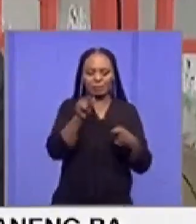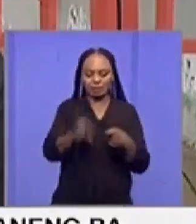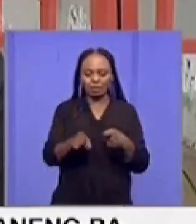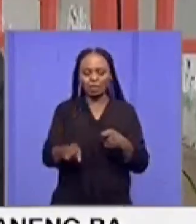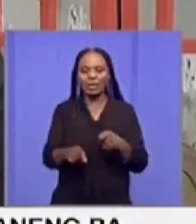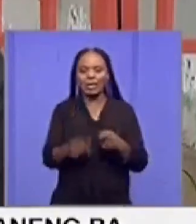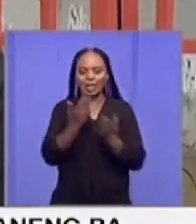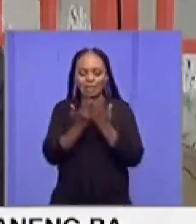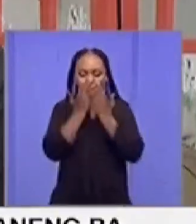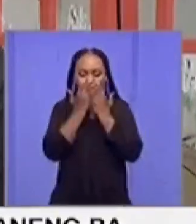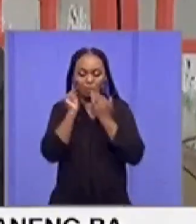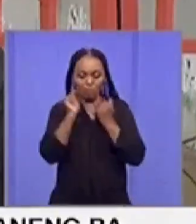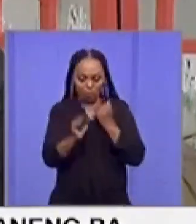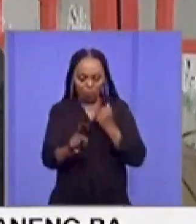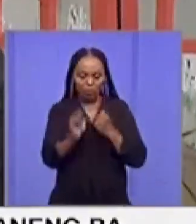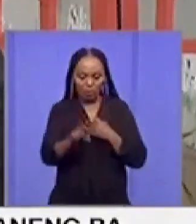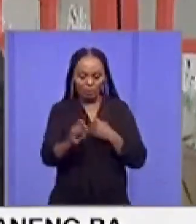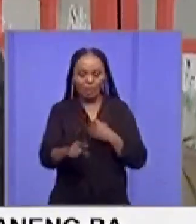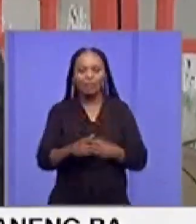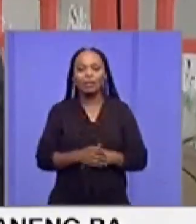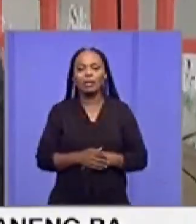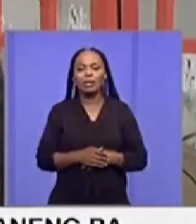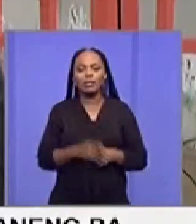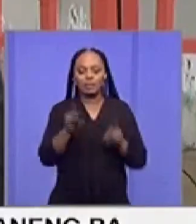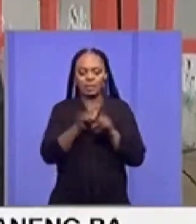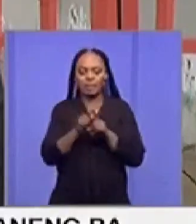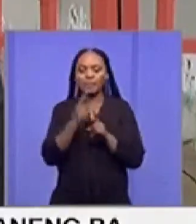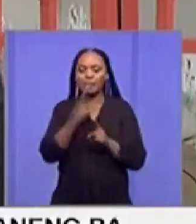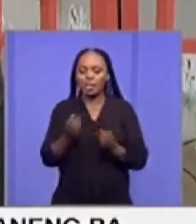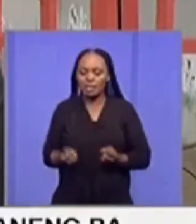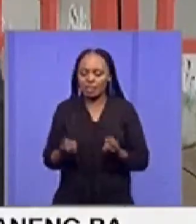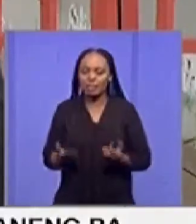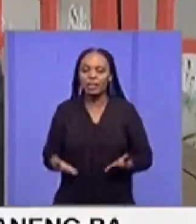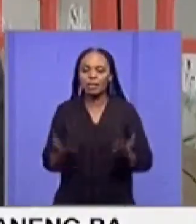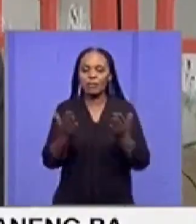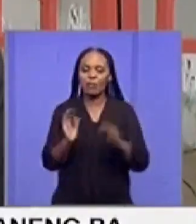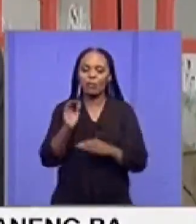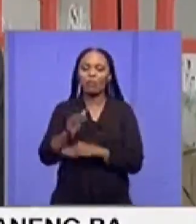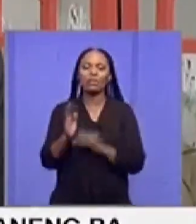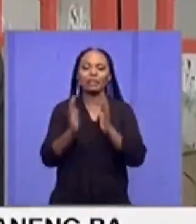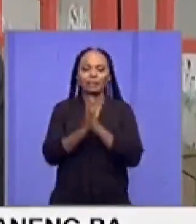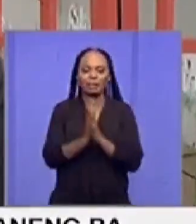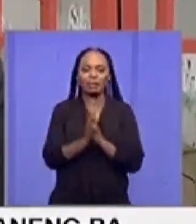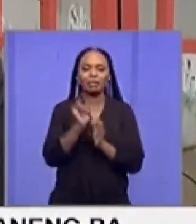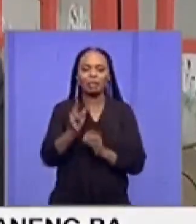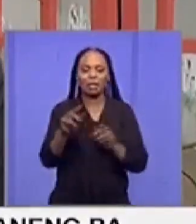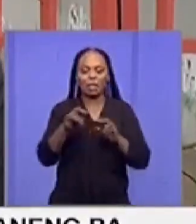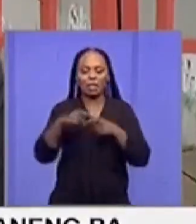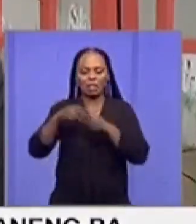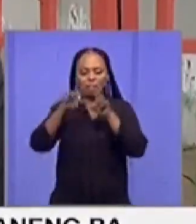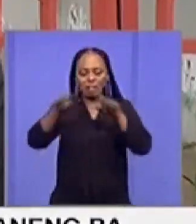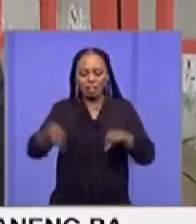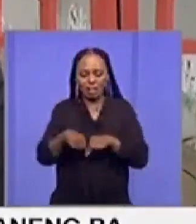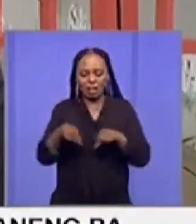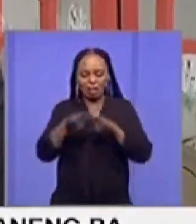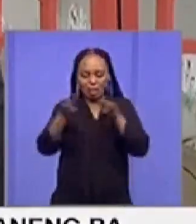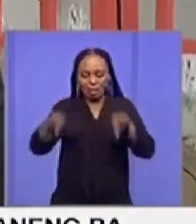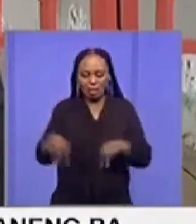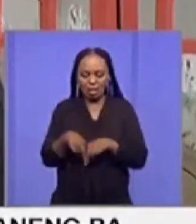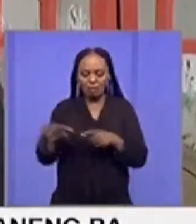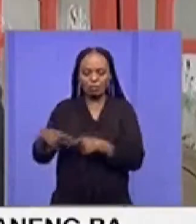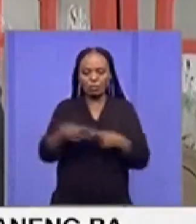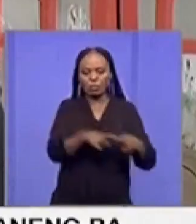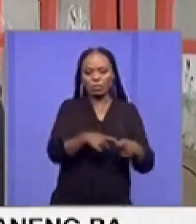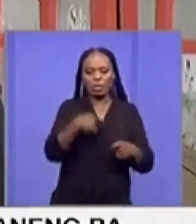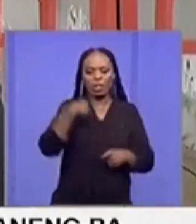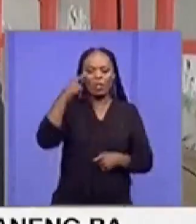tsena sekolo ka mowe rile re tla ba fa tša go feta lesome ka gore ne re rile re tlo ba fa tše tharo ra bona gore o ka re